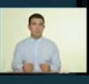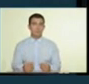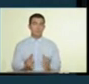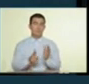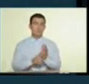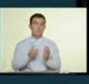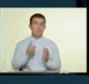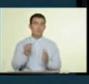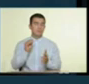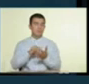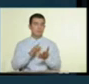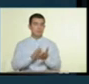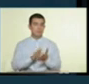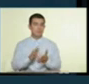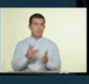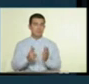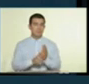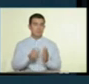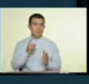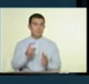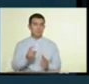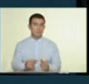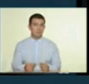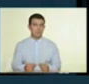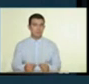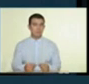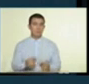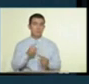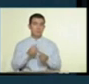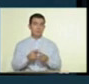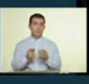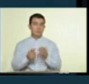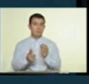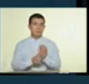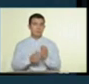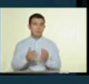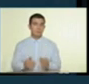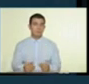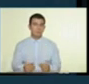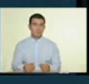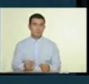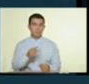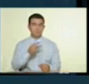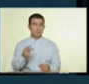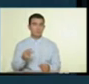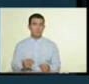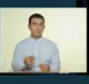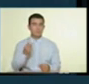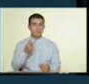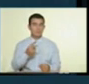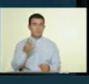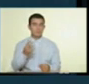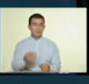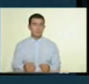7x ni qo'yib yozamiz. 7x qo'shuv 17 barobar